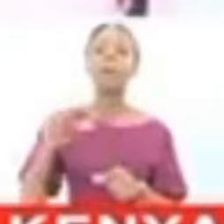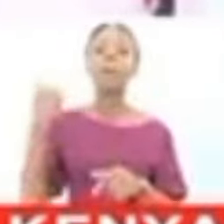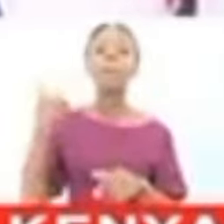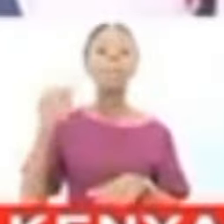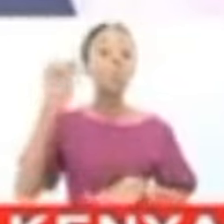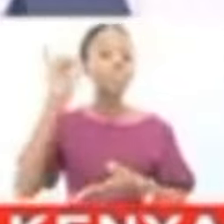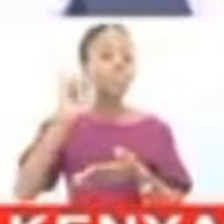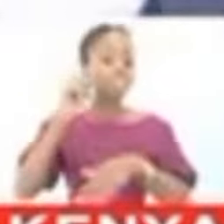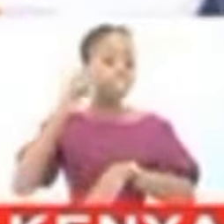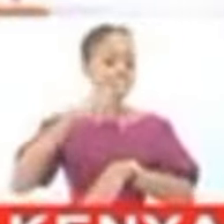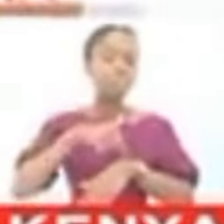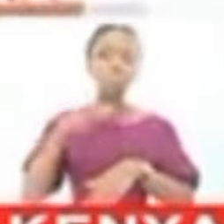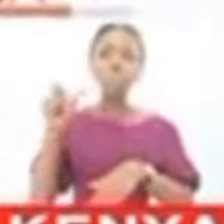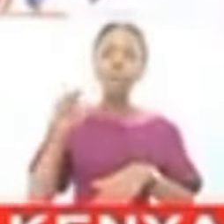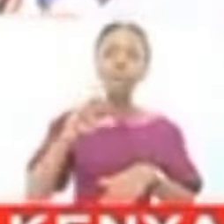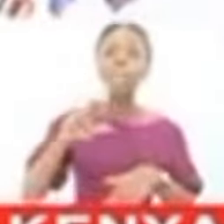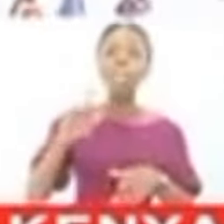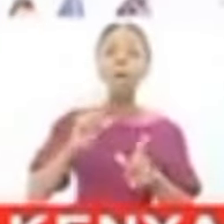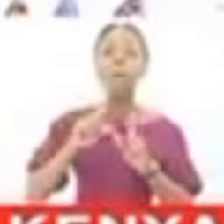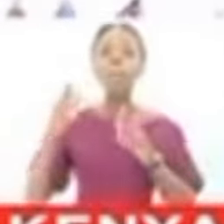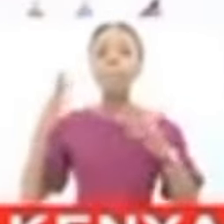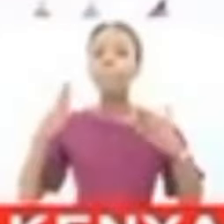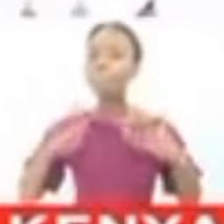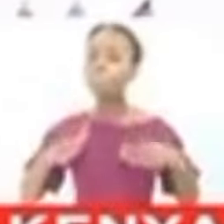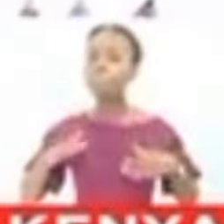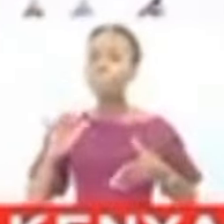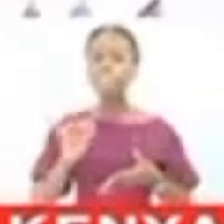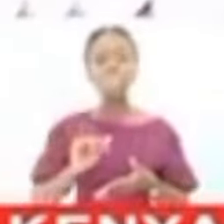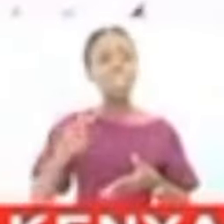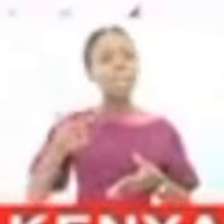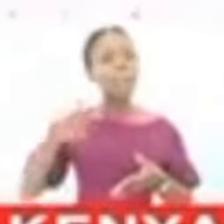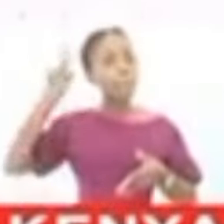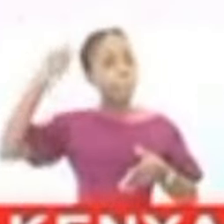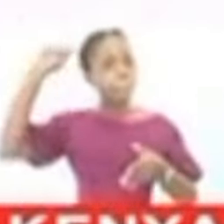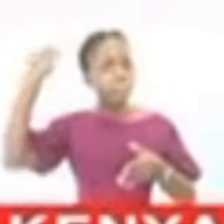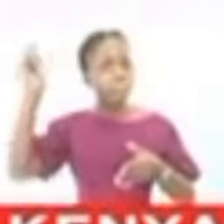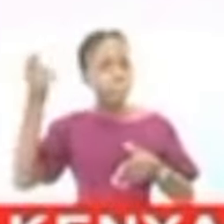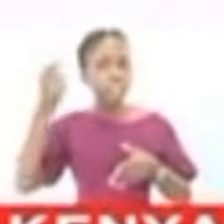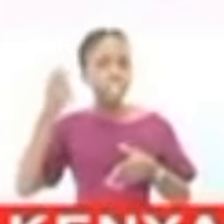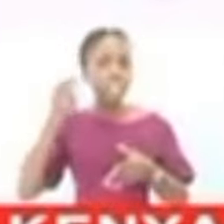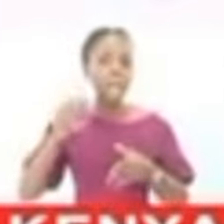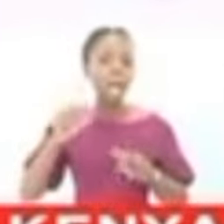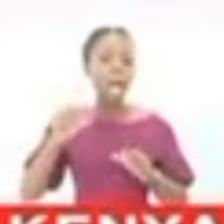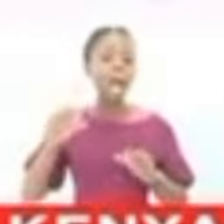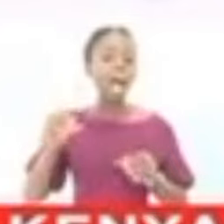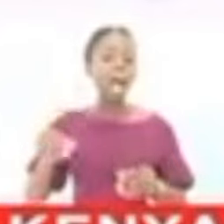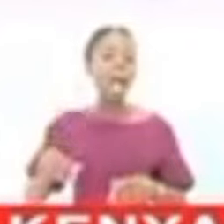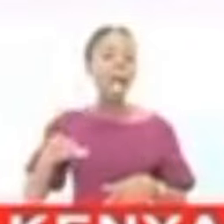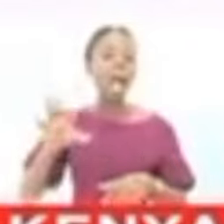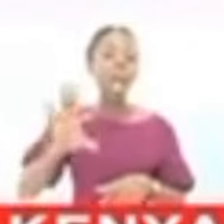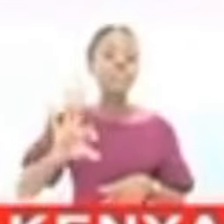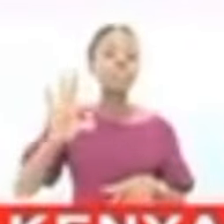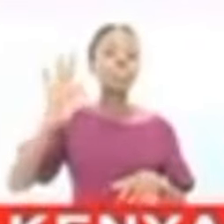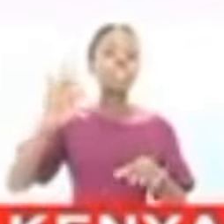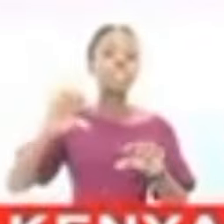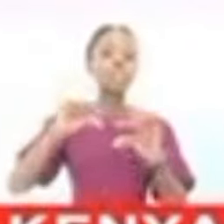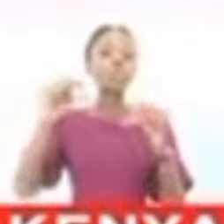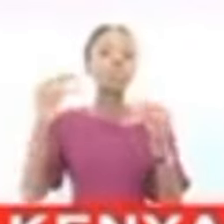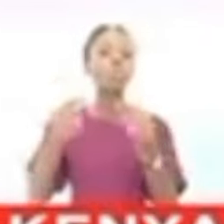Lakini bado wakati huo wewe ni mba, naambia watu rais akateua kamati ya